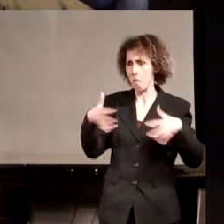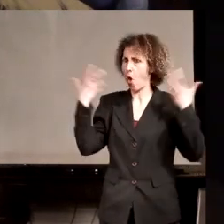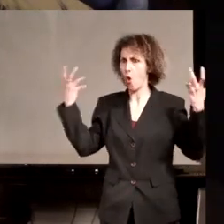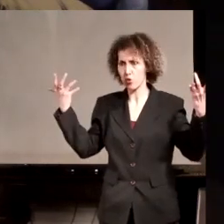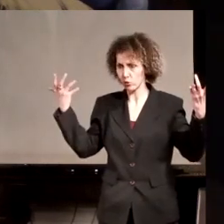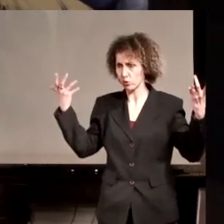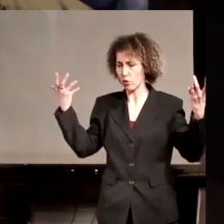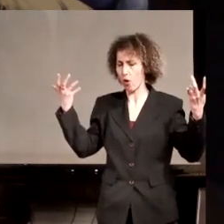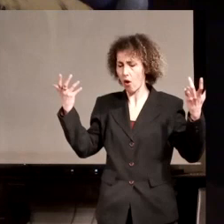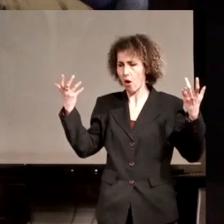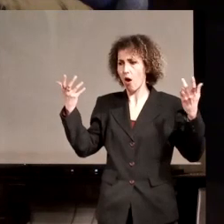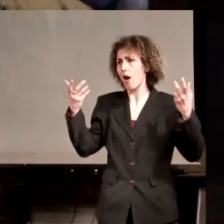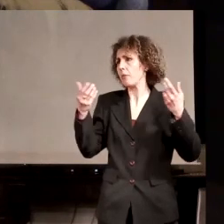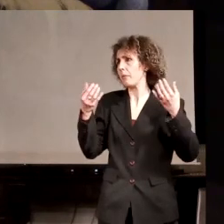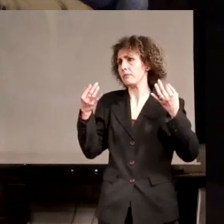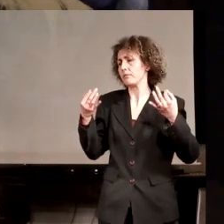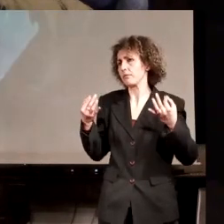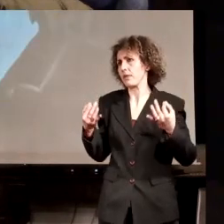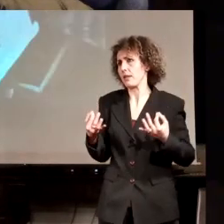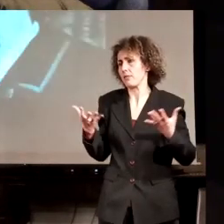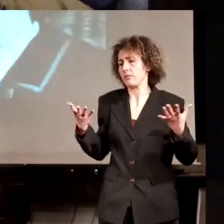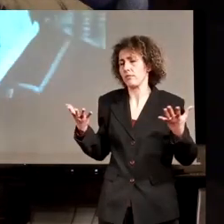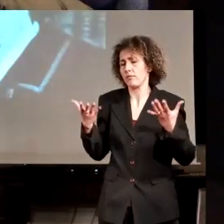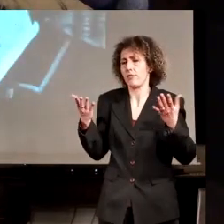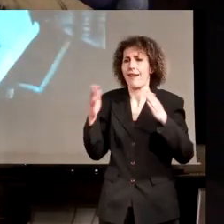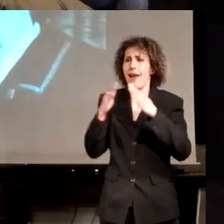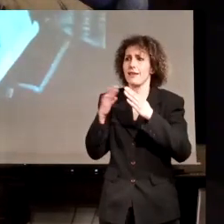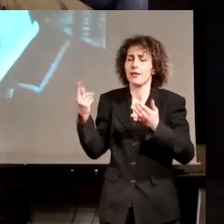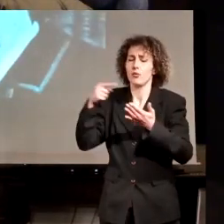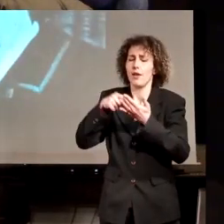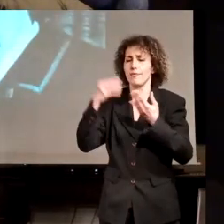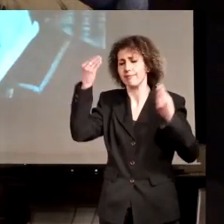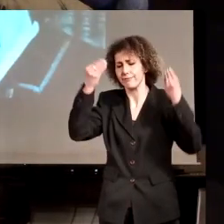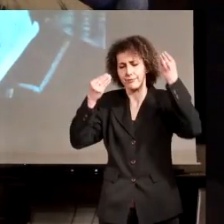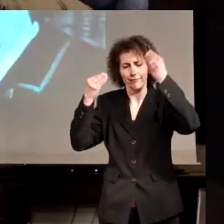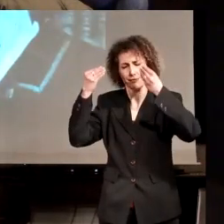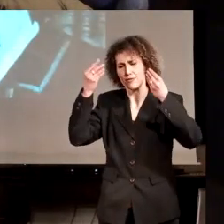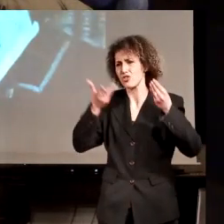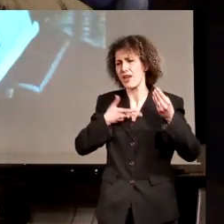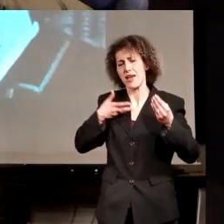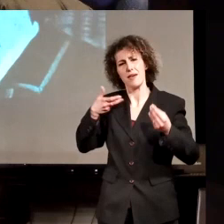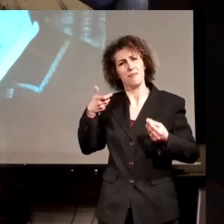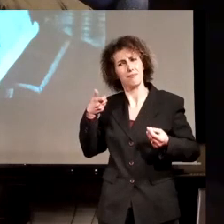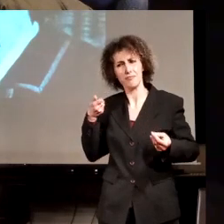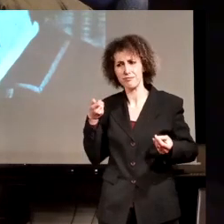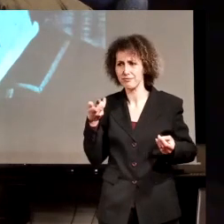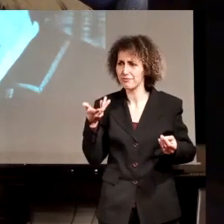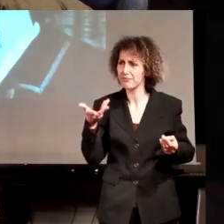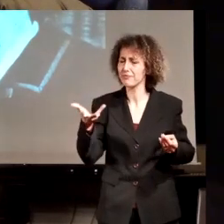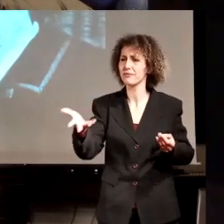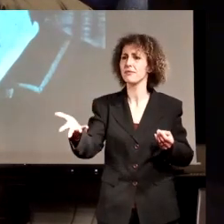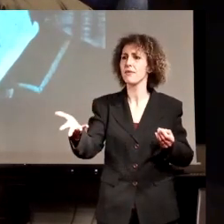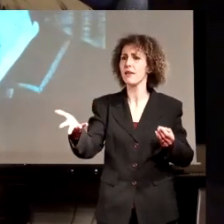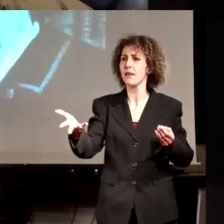potremmo nei poteri sta tornando a casa ci penserete ne troverete centinaia e la proliferazione